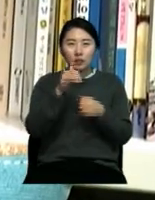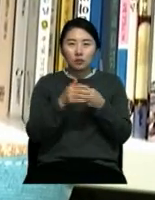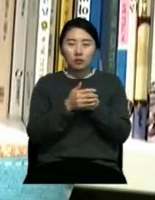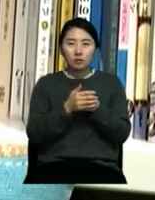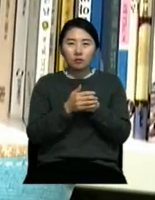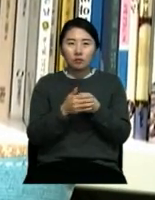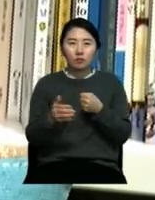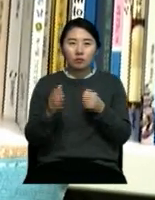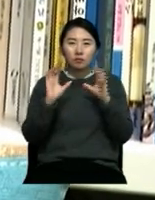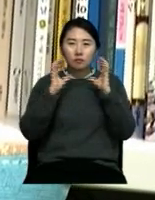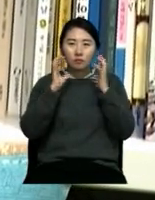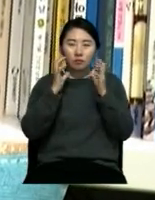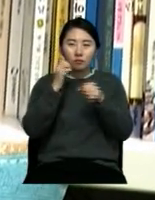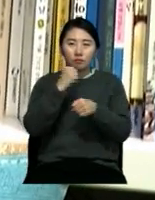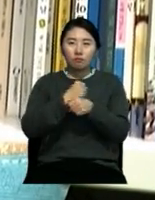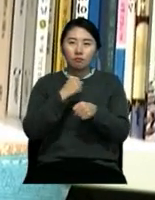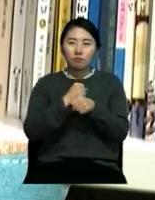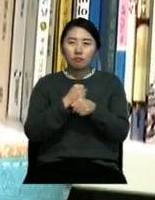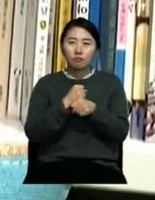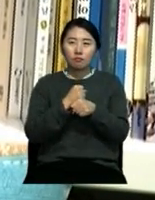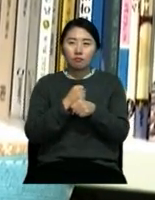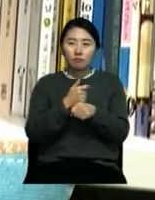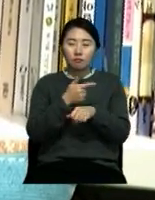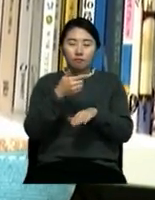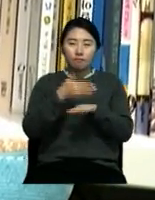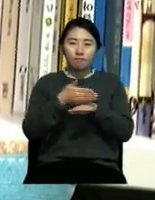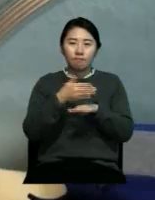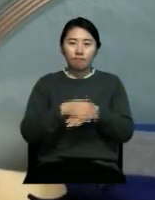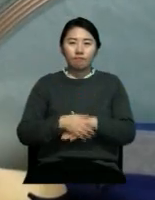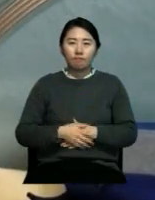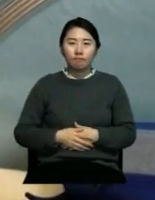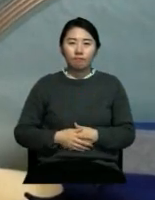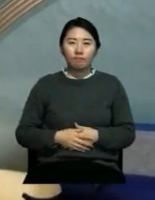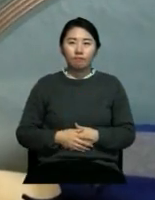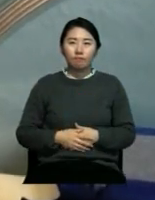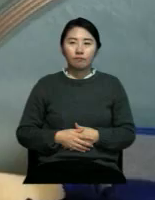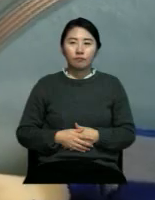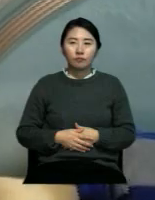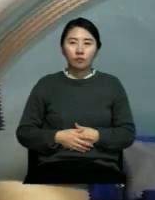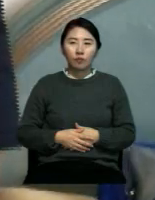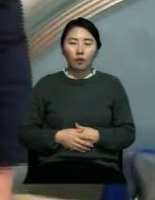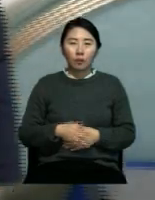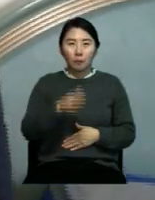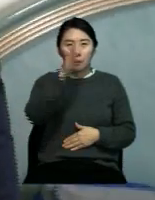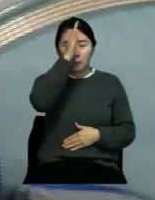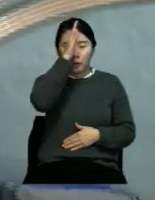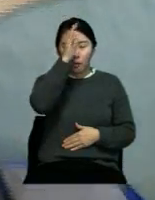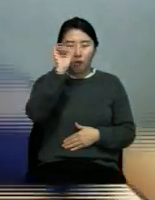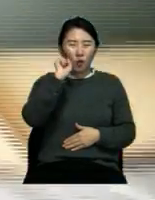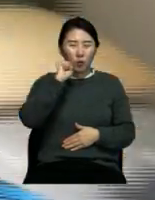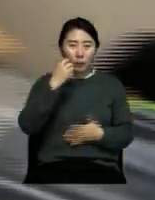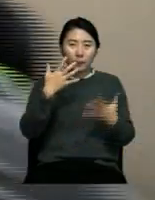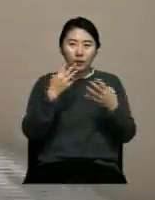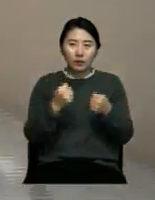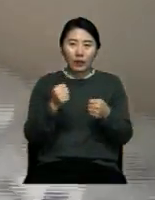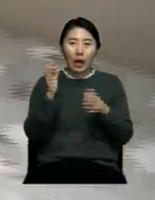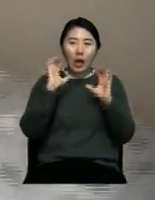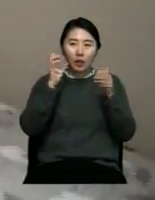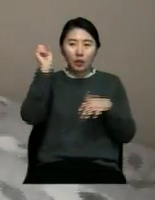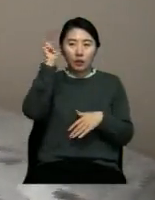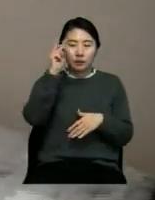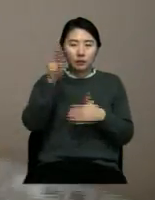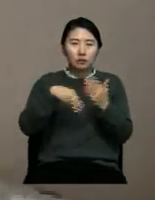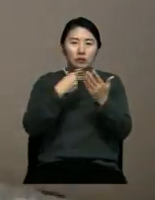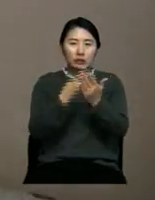막내가 아직 아기라서 조금 그런 부분이 걱정 있었는데. 또 희귀 난치성 질환으로 아이가 갑자기